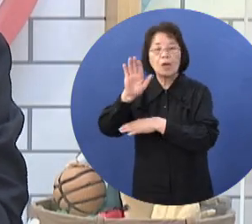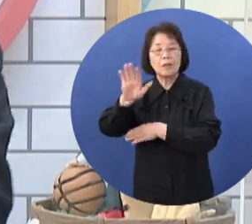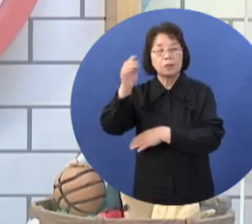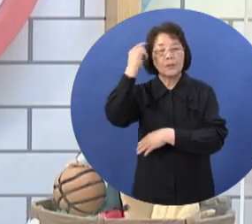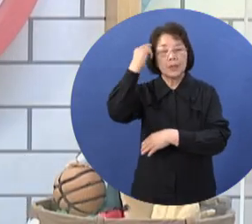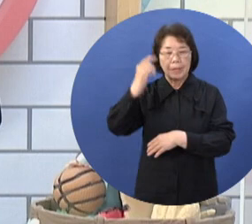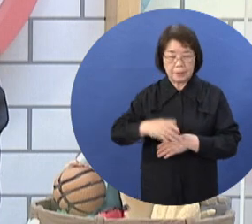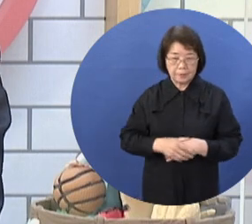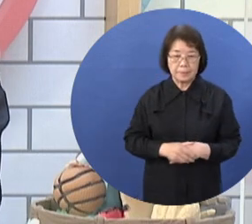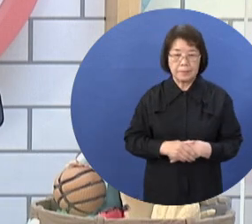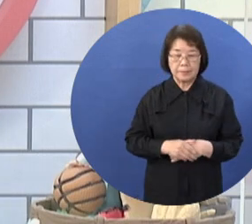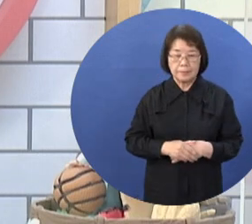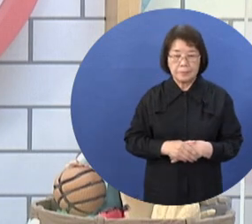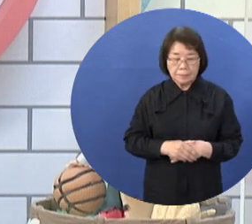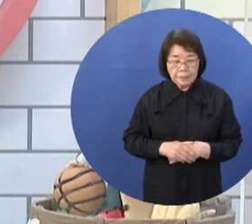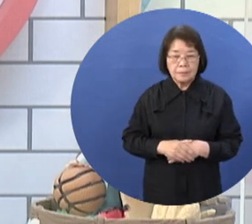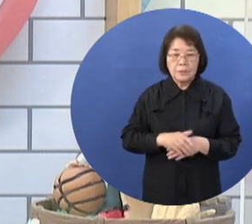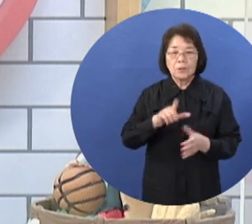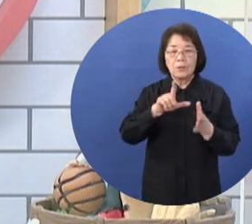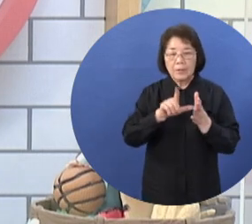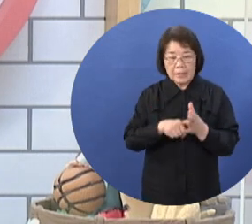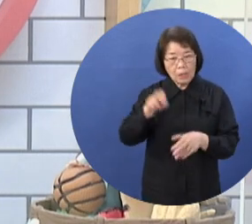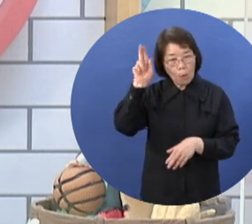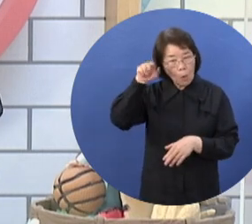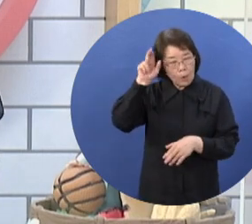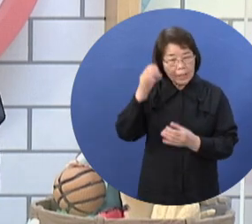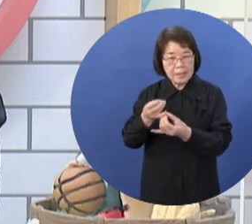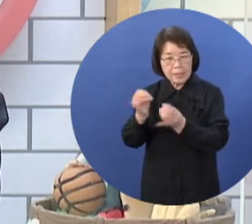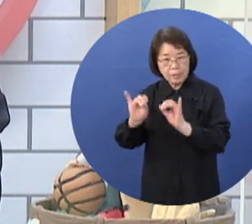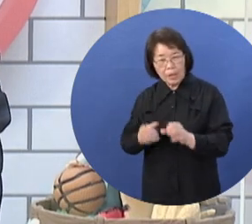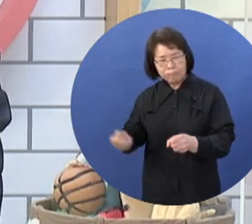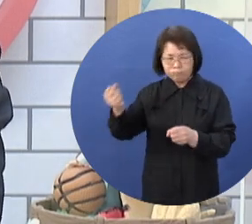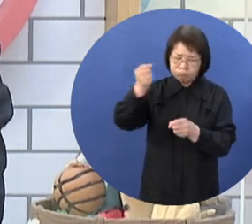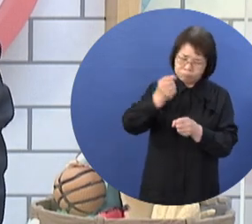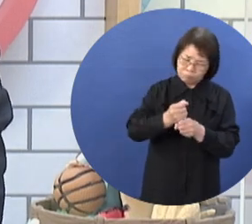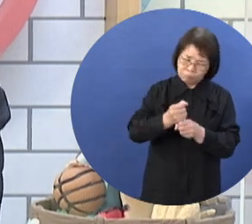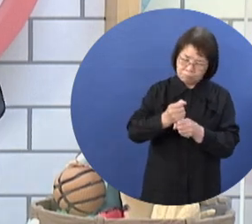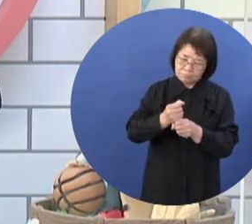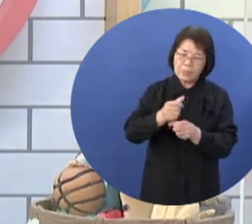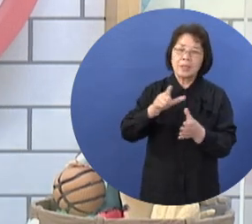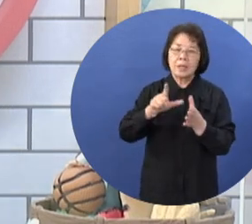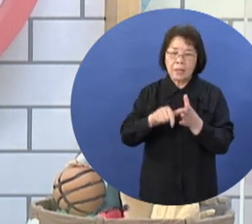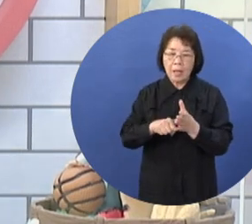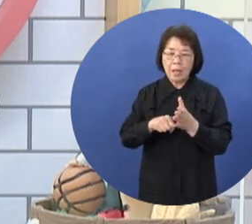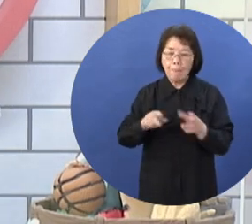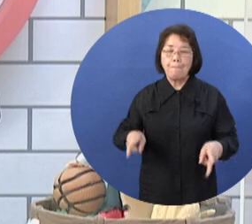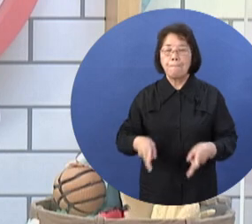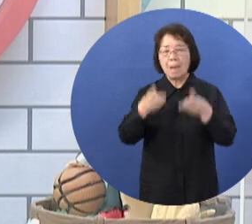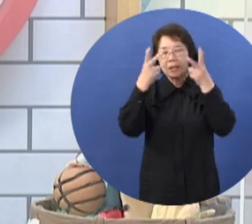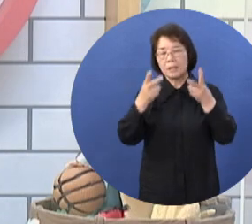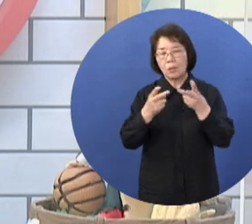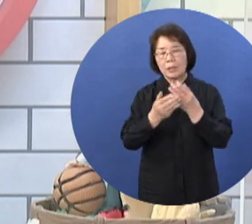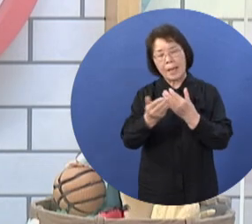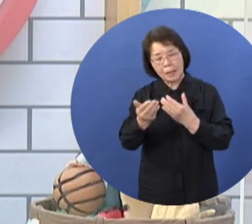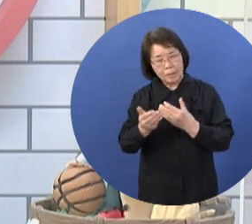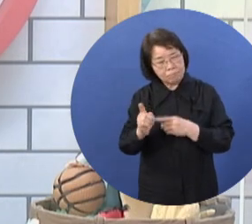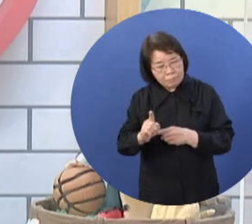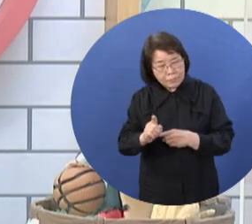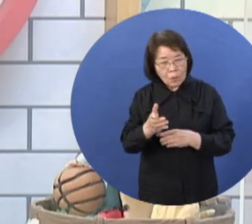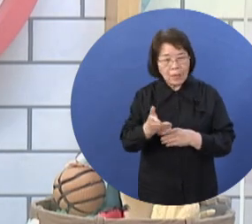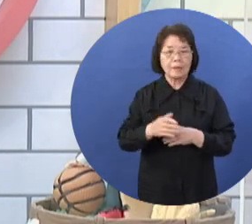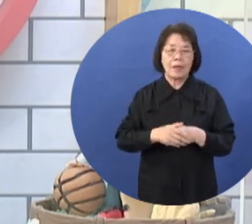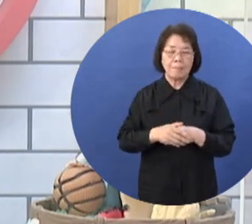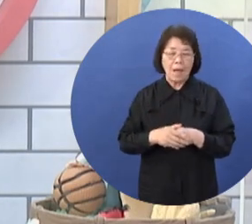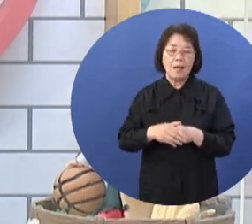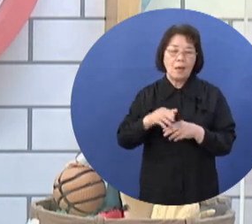、その頃に大阪ダイムが復活してて、まあパリもうすぐやから時間ないかもしれないけど、復活してて、その大阪